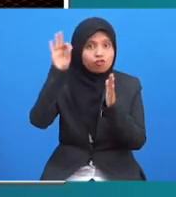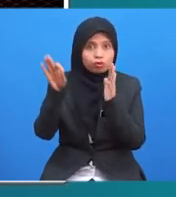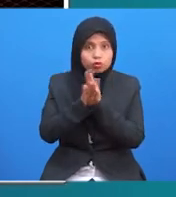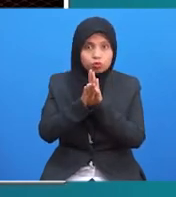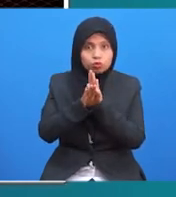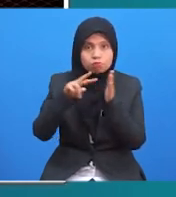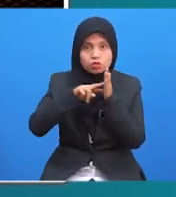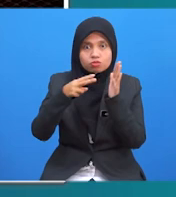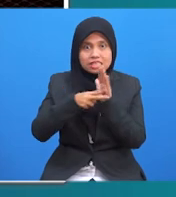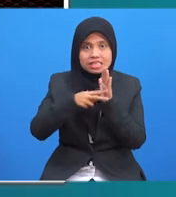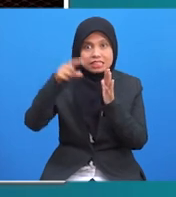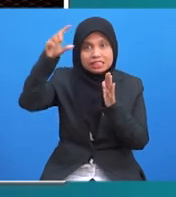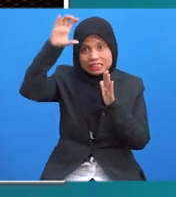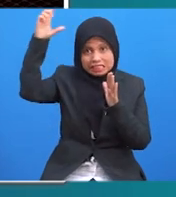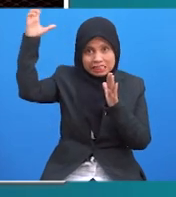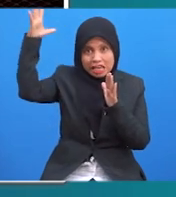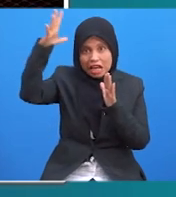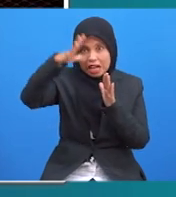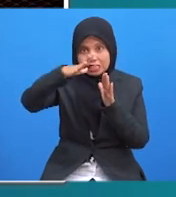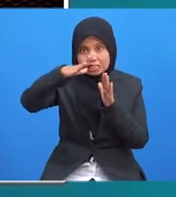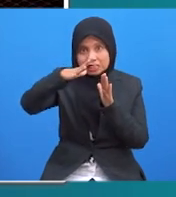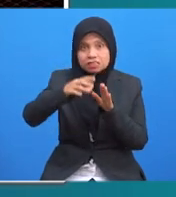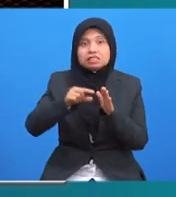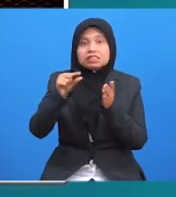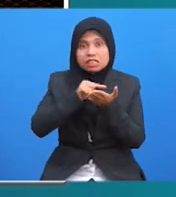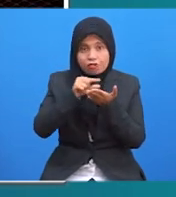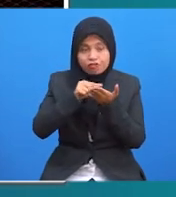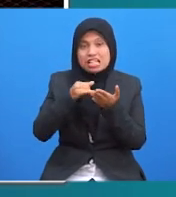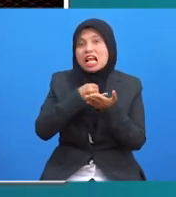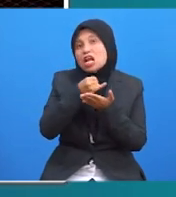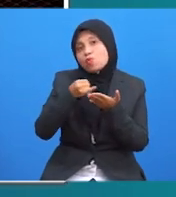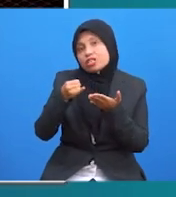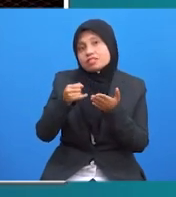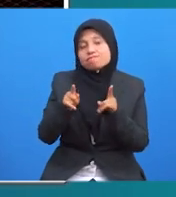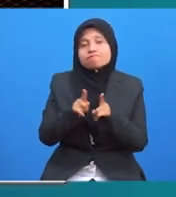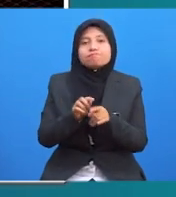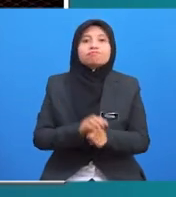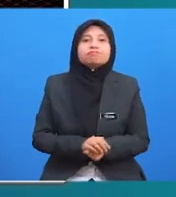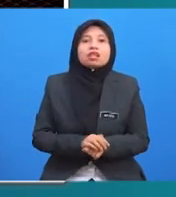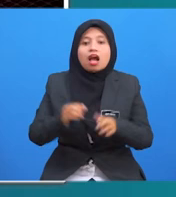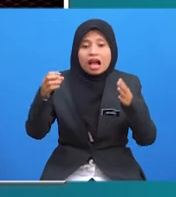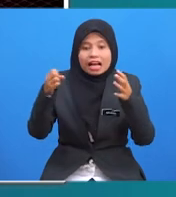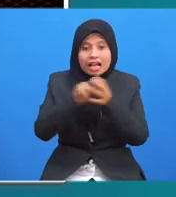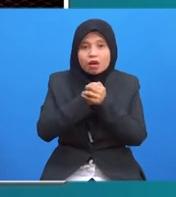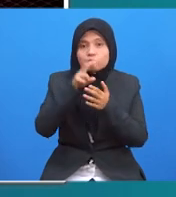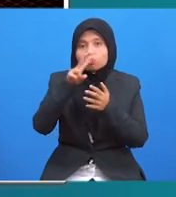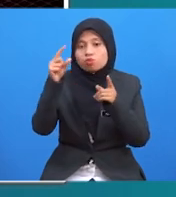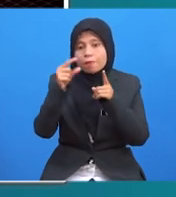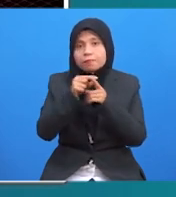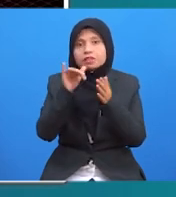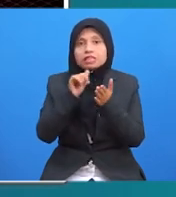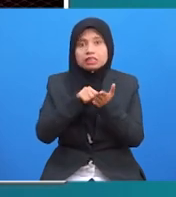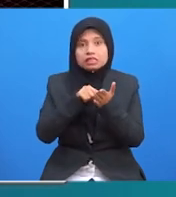bermaksud cahaya, manakala grafi bermaksud lukis. Jadi hasil gabungan kedua-dua perkataan